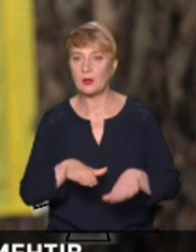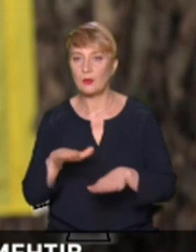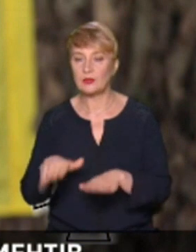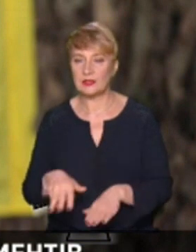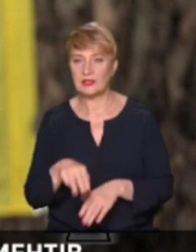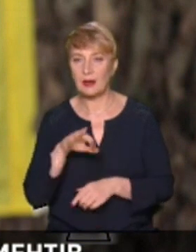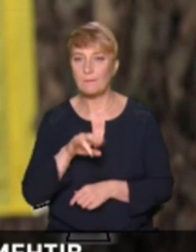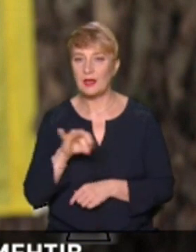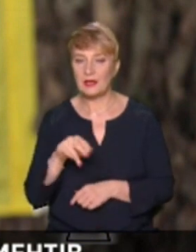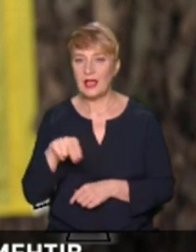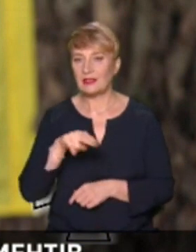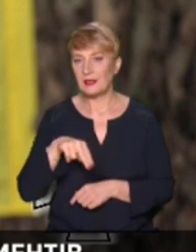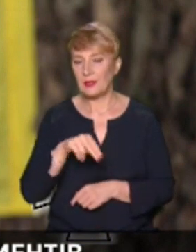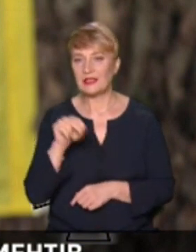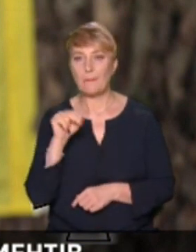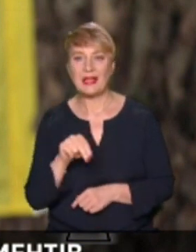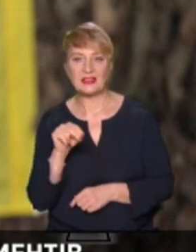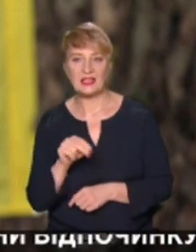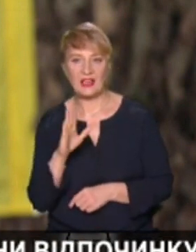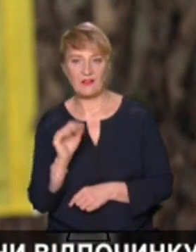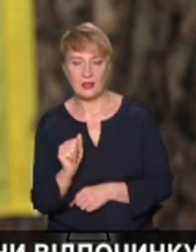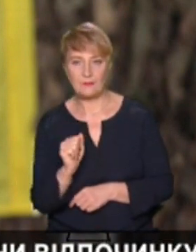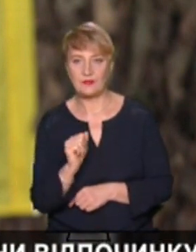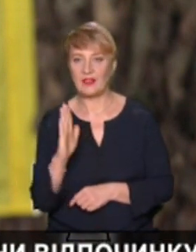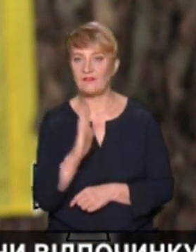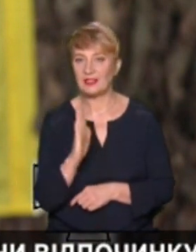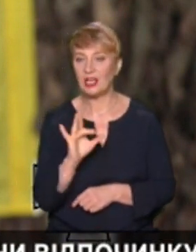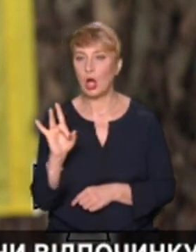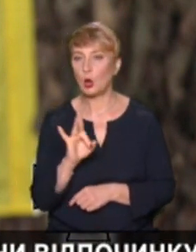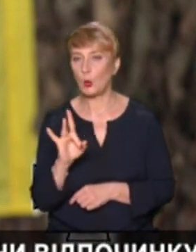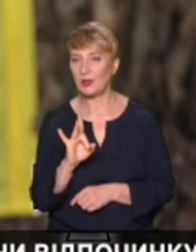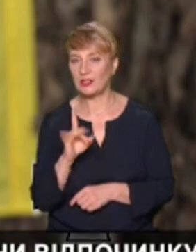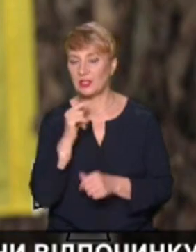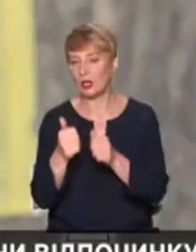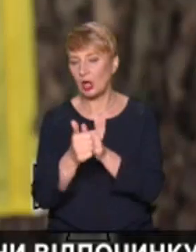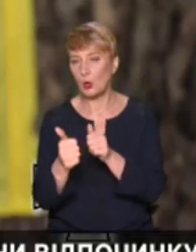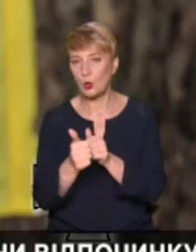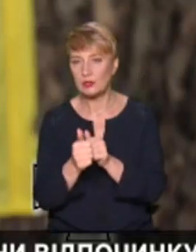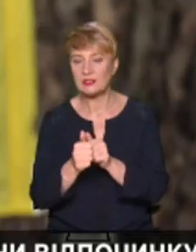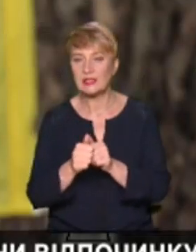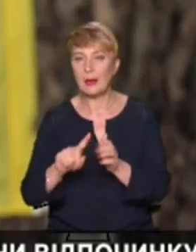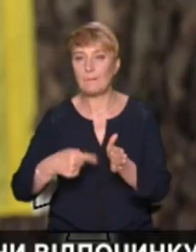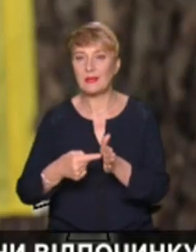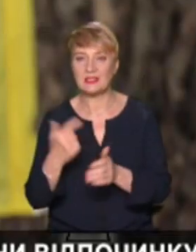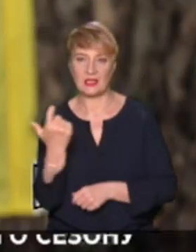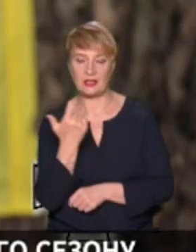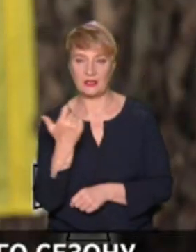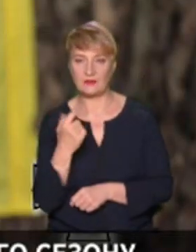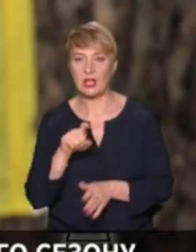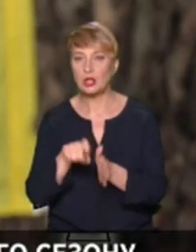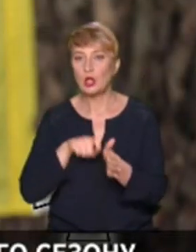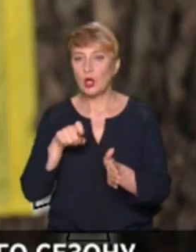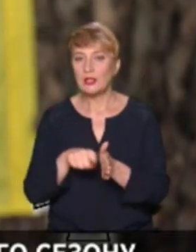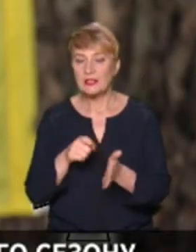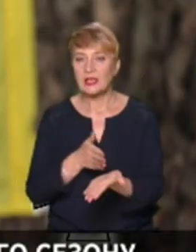Проходи, Дементіївка, Петрівка, Верхній Салтів, Рубіжне та околиці міста Харкова. На Донецькому напрямку